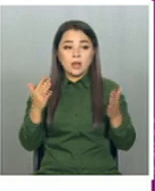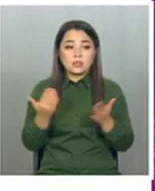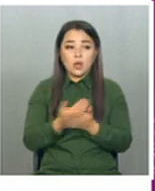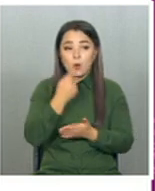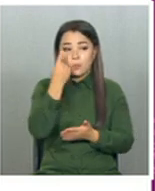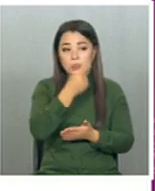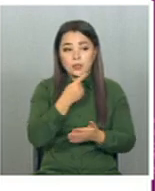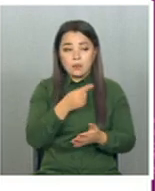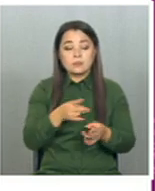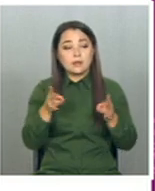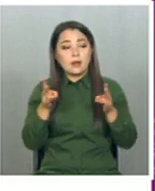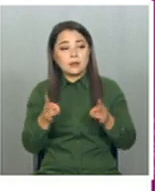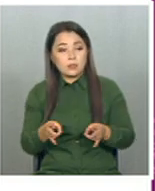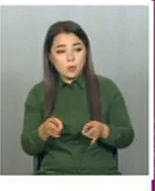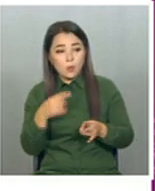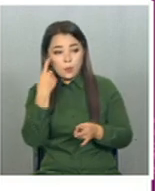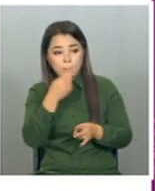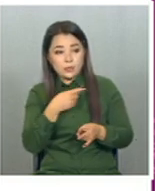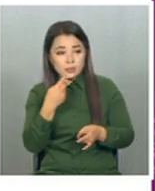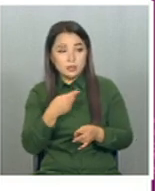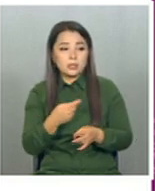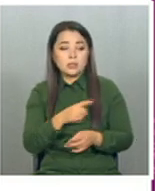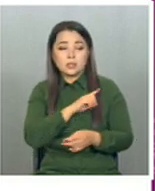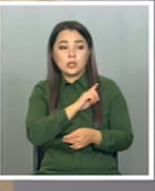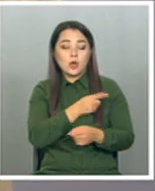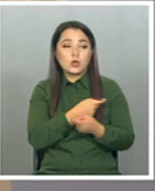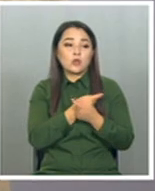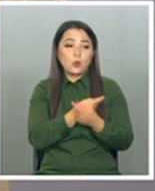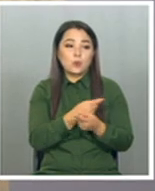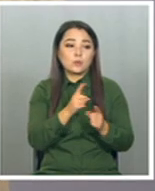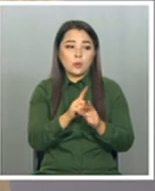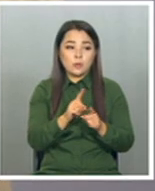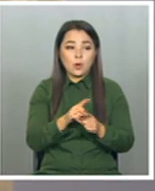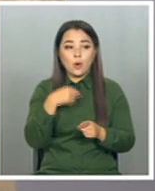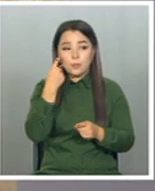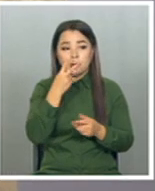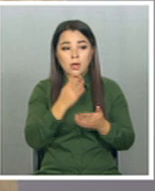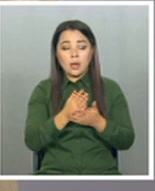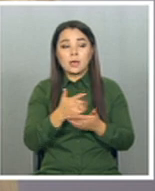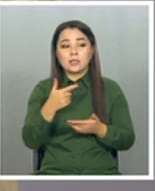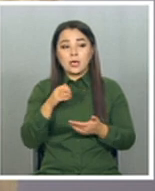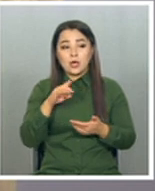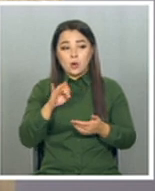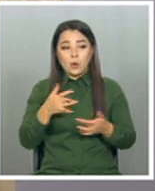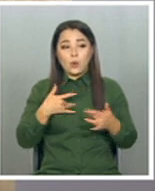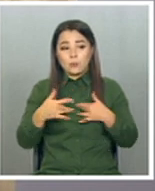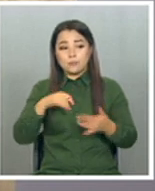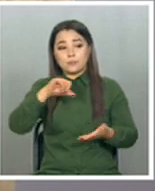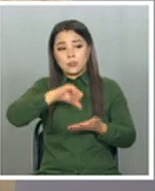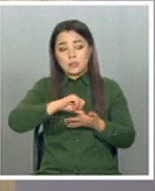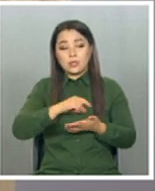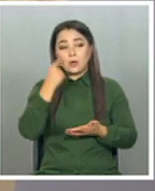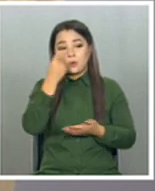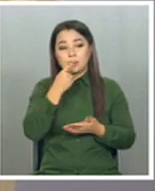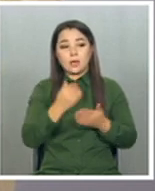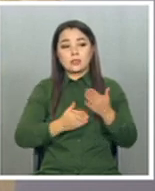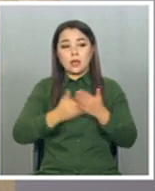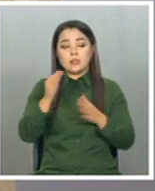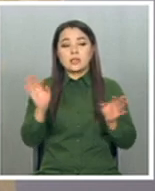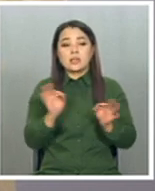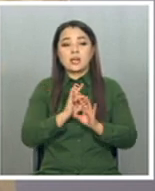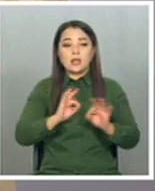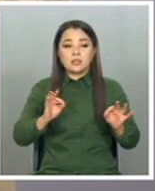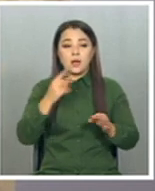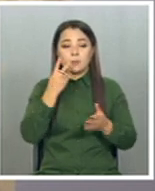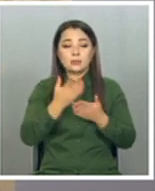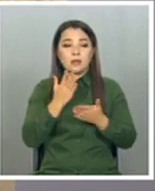образ, трагедиялық образ және геройлық образ. Геройлық образ суреткердің ең биік идеалының